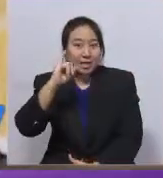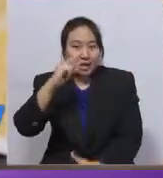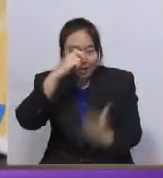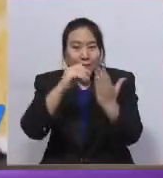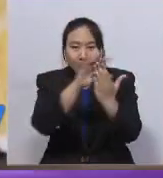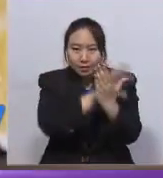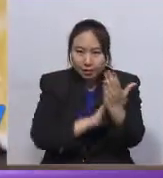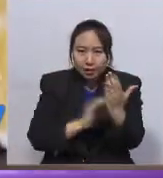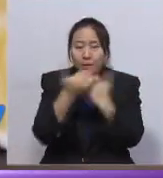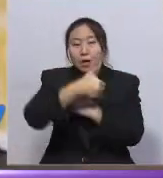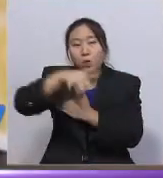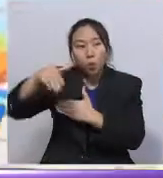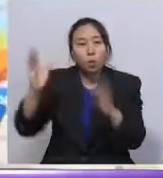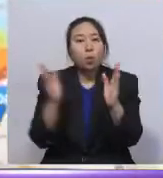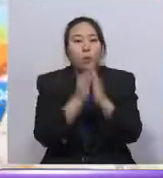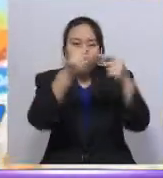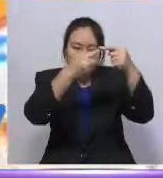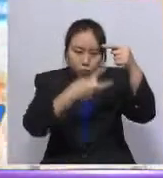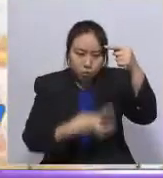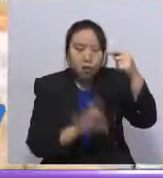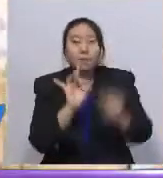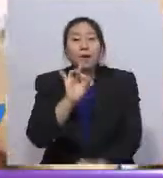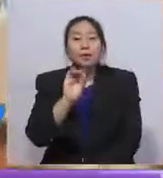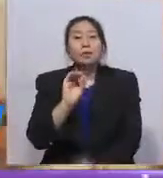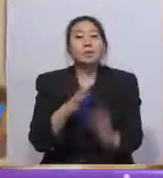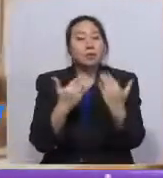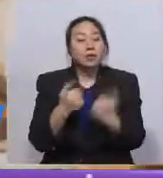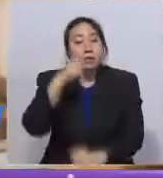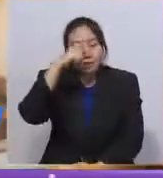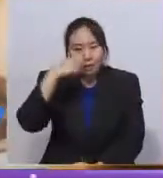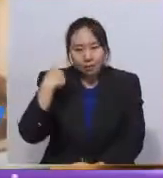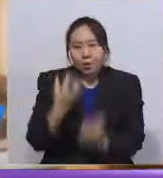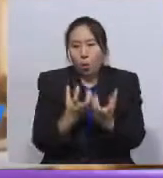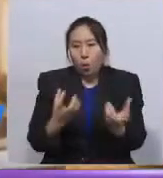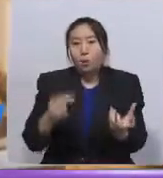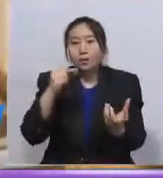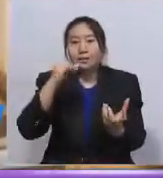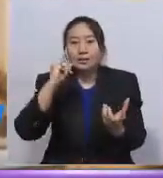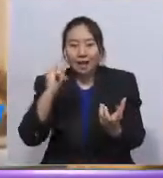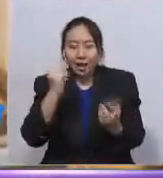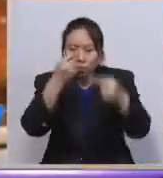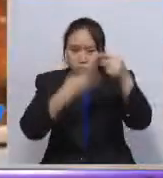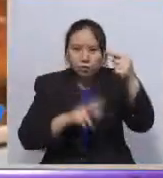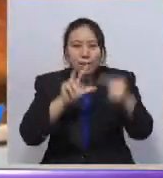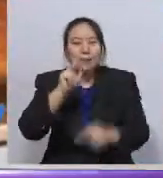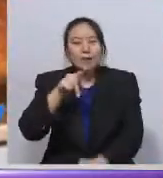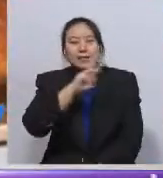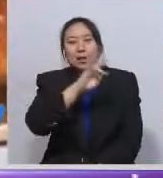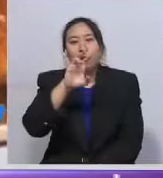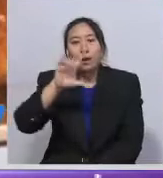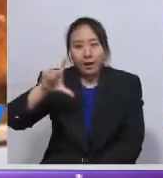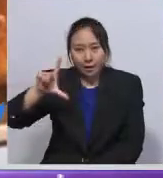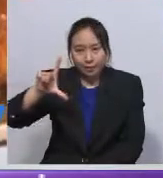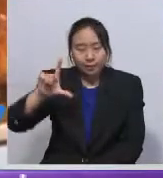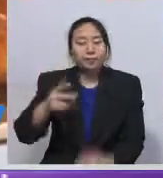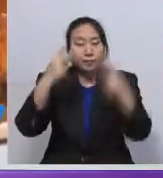ทศและต่างประเทศรวมแล้ว80ชนิดปัจจุบันประเทศไทยมีมูลค่าสินค้า GI มากถึง 3,700 ล้านบาทน